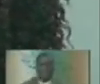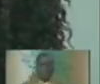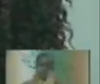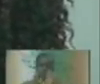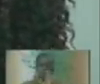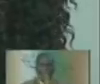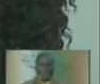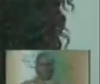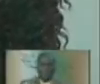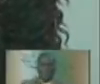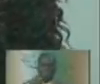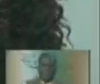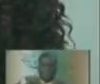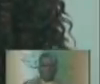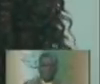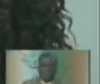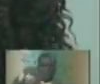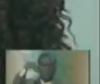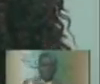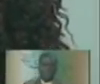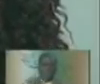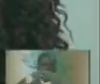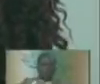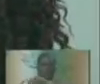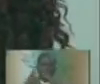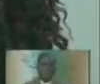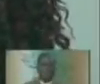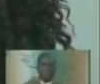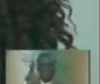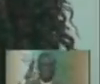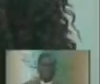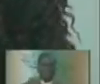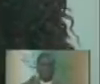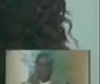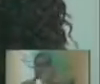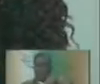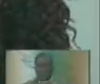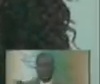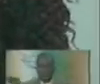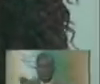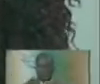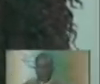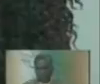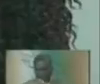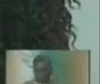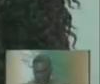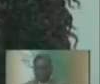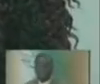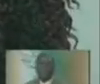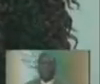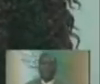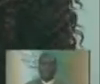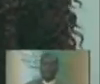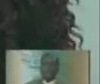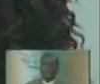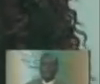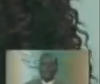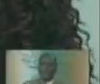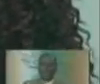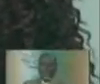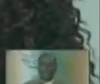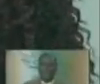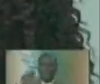sommes entrés dans le bureau du fédéral, on a fermé. Et puis, nous sommes partis sous la